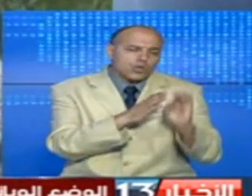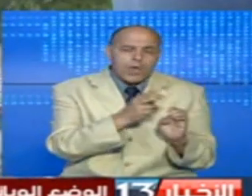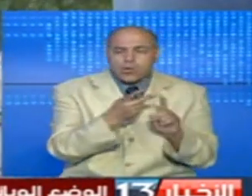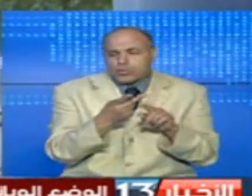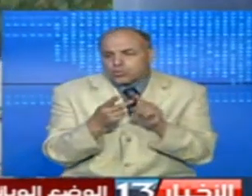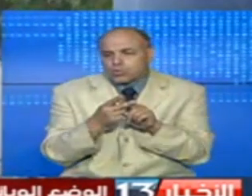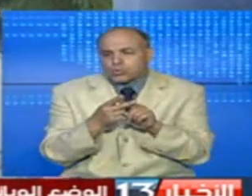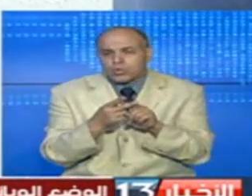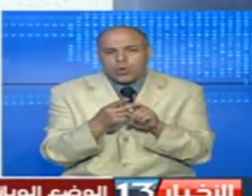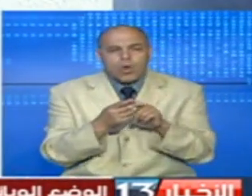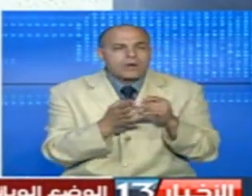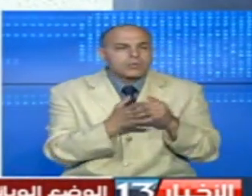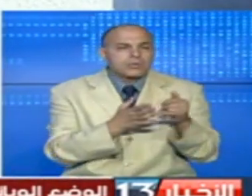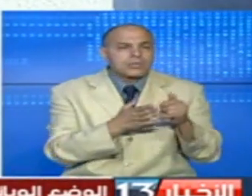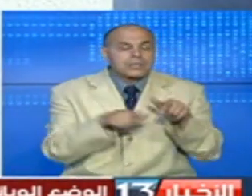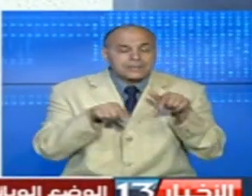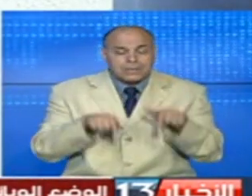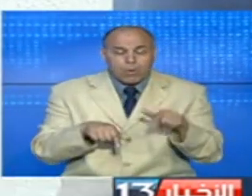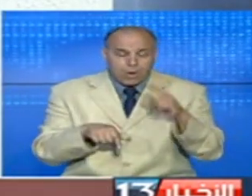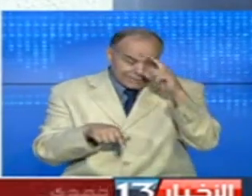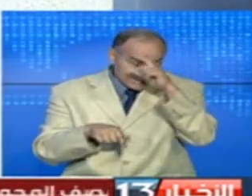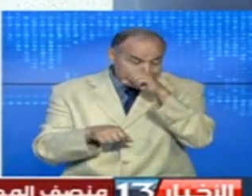مسرور جدا